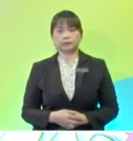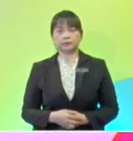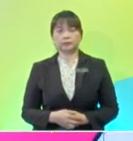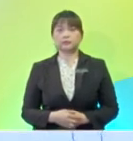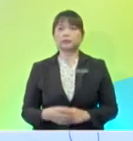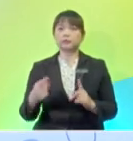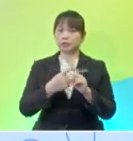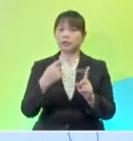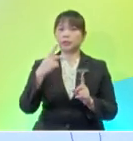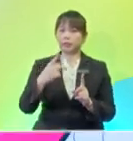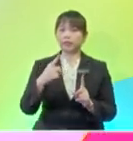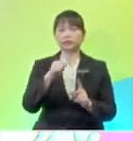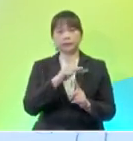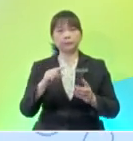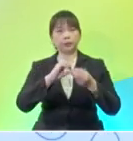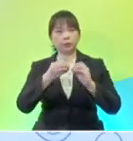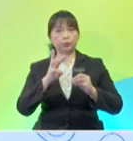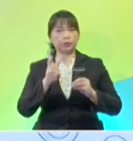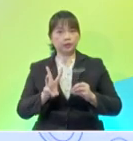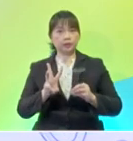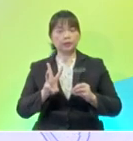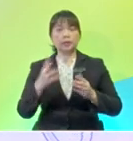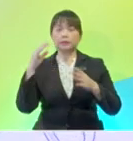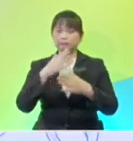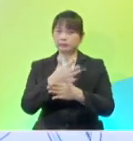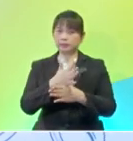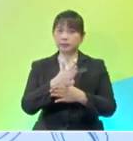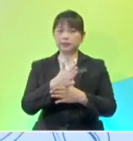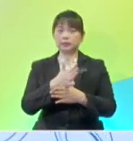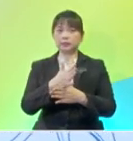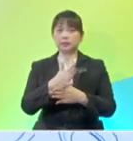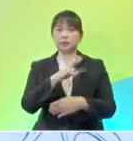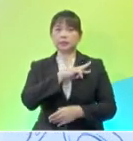sampai numbuh enam bagian kakinya saya tak gariskan